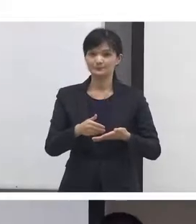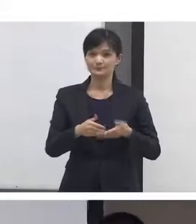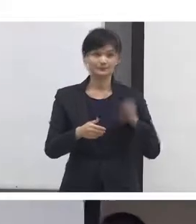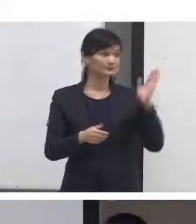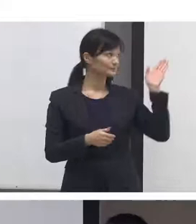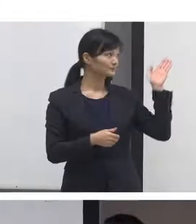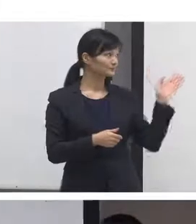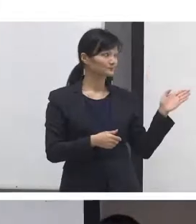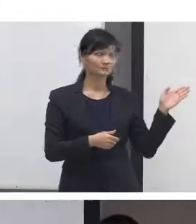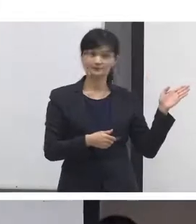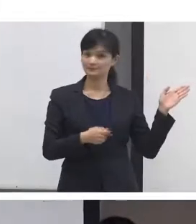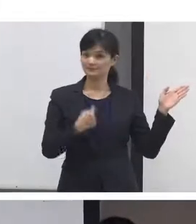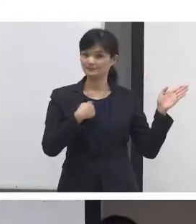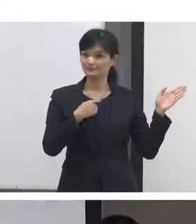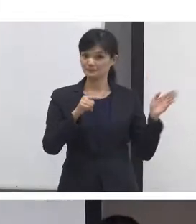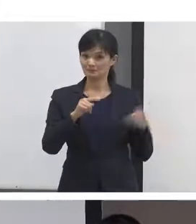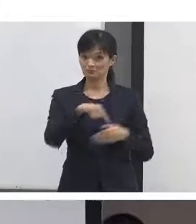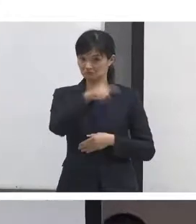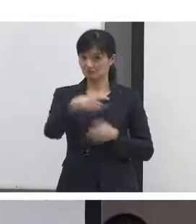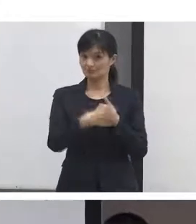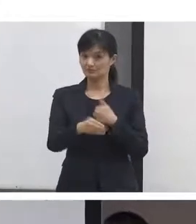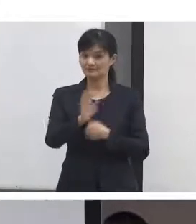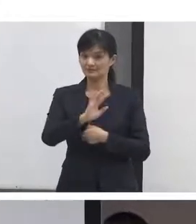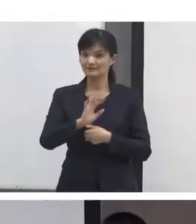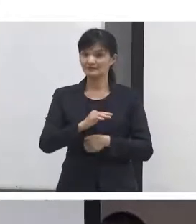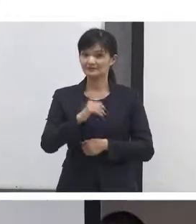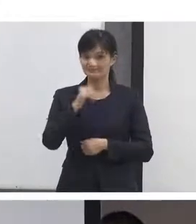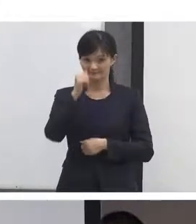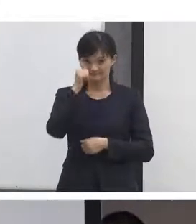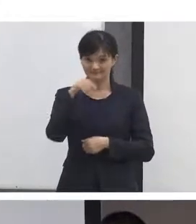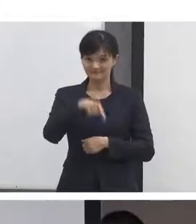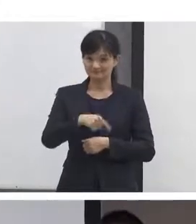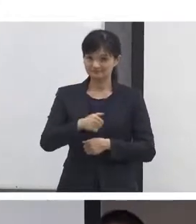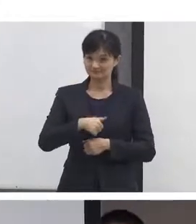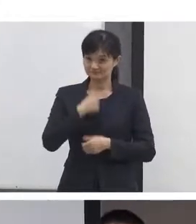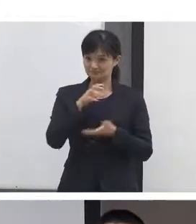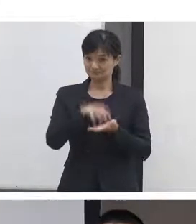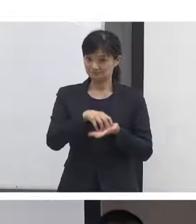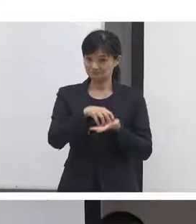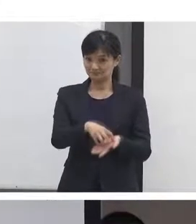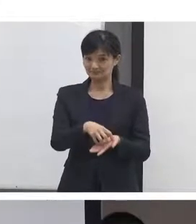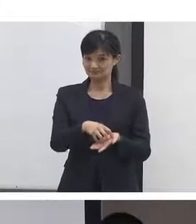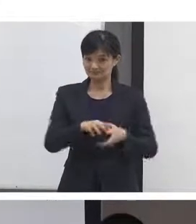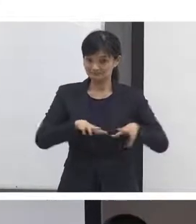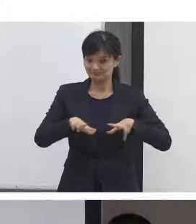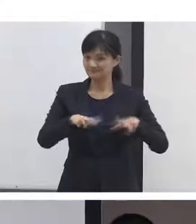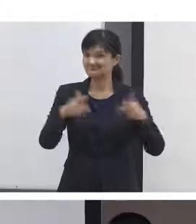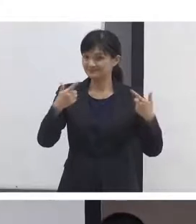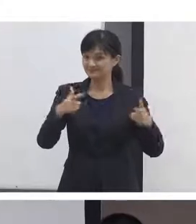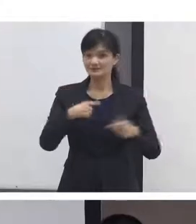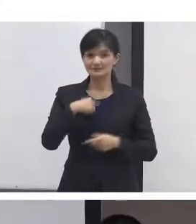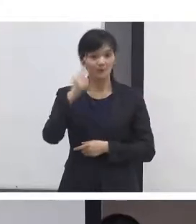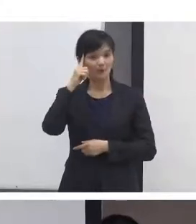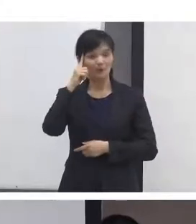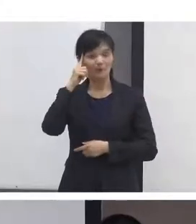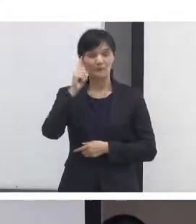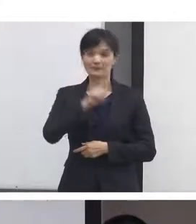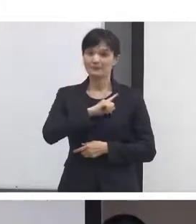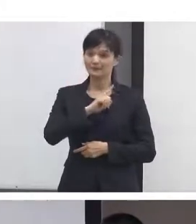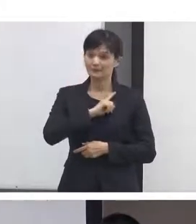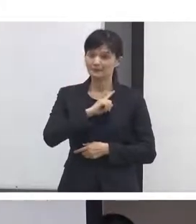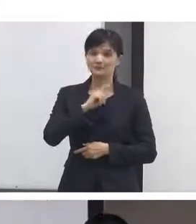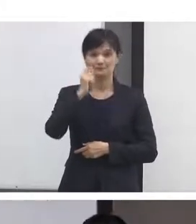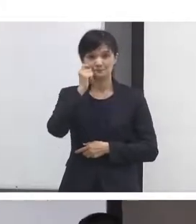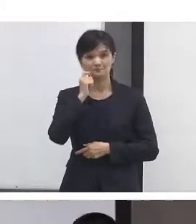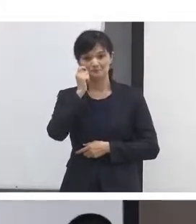concept draft， 然后不要 quote 我，这不是一个有实证研究的地图，这只是一个自己的感受而已。